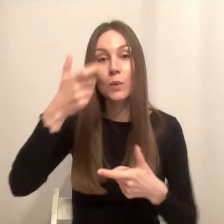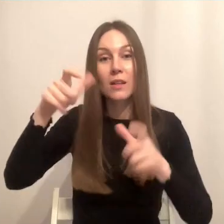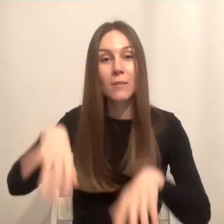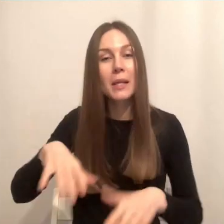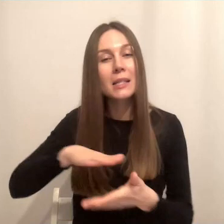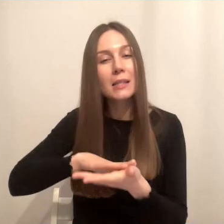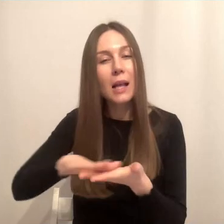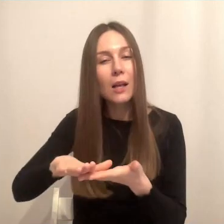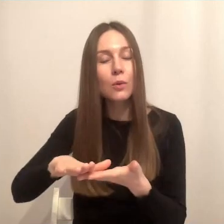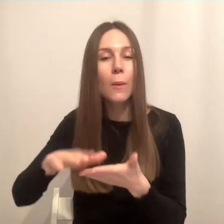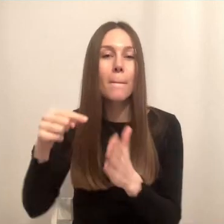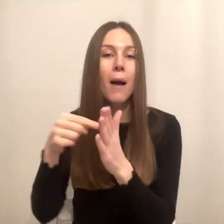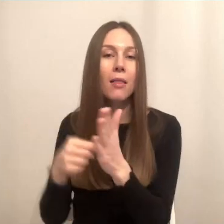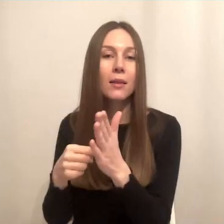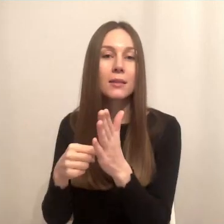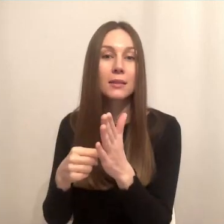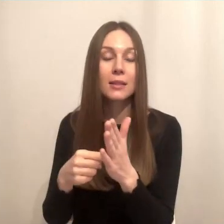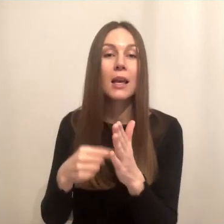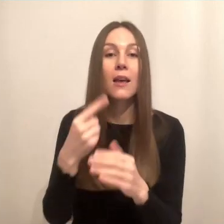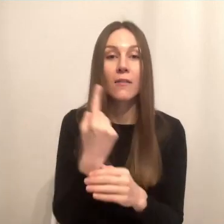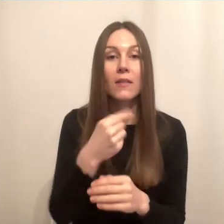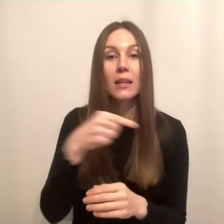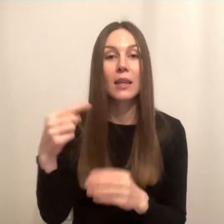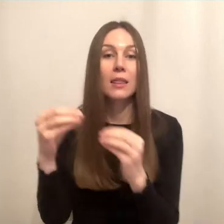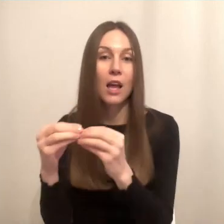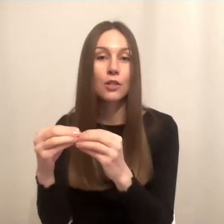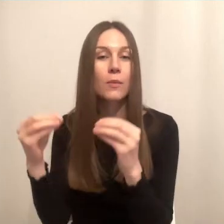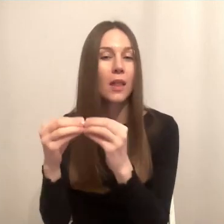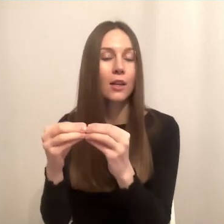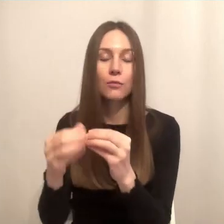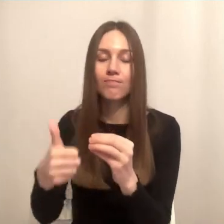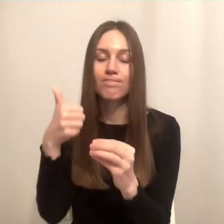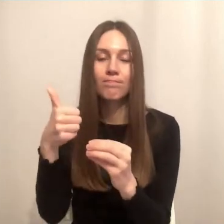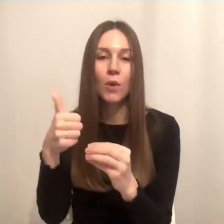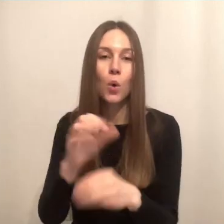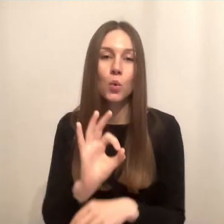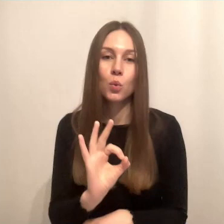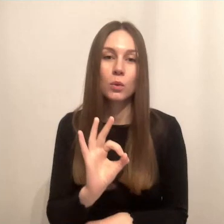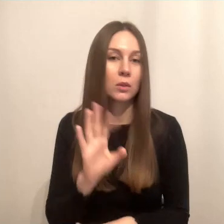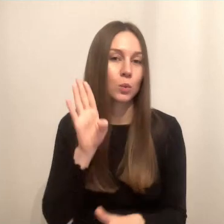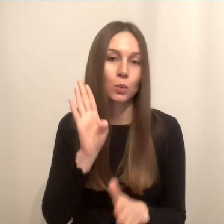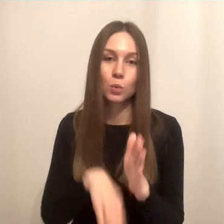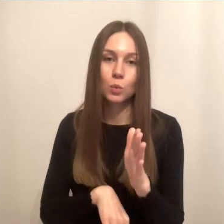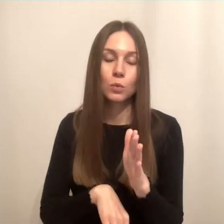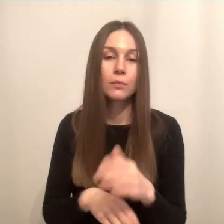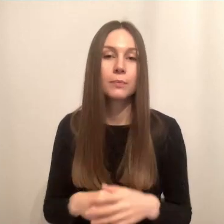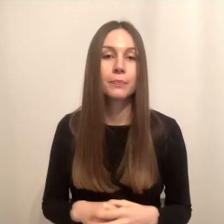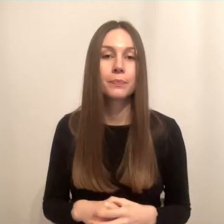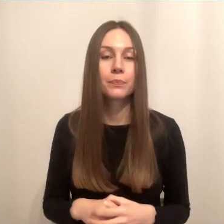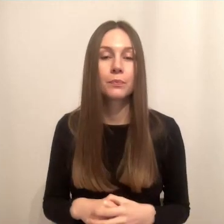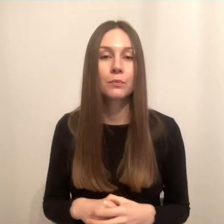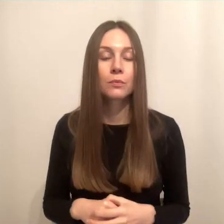savivaldybei? 10-baliai sistemoj, 10 yra labai skaidri savivaldybė, 0 yra labai prastai. Ir kaip